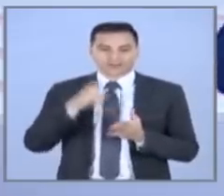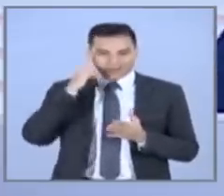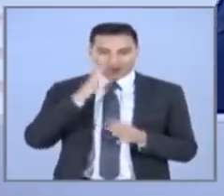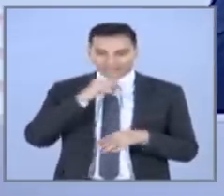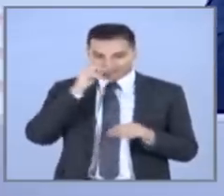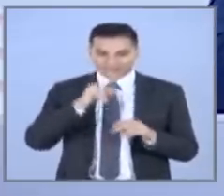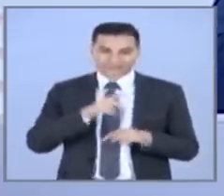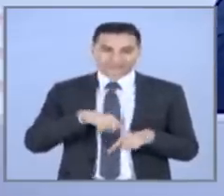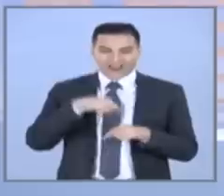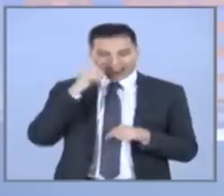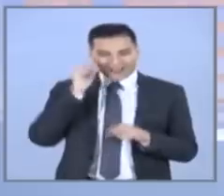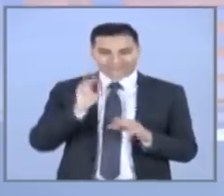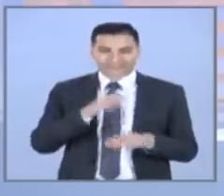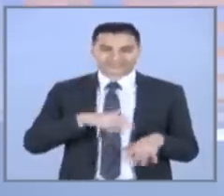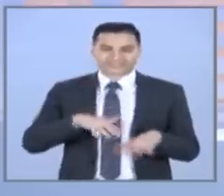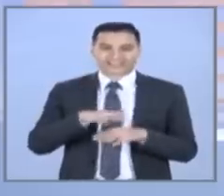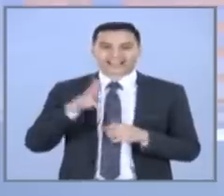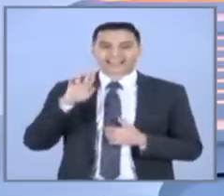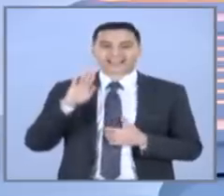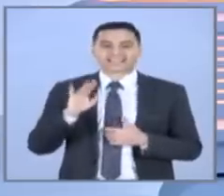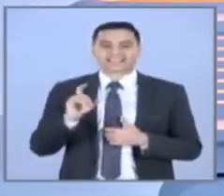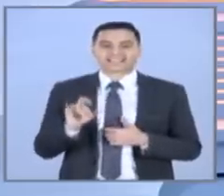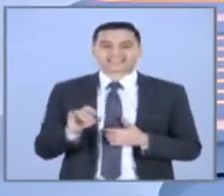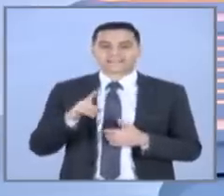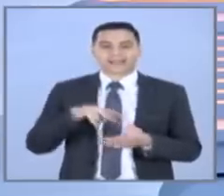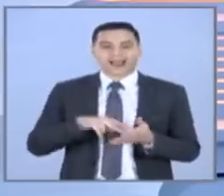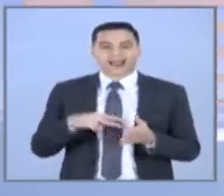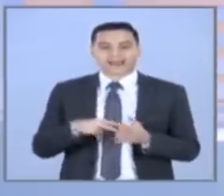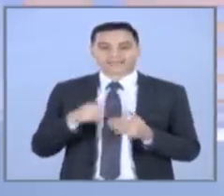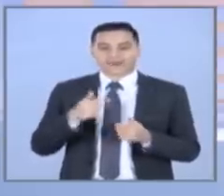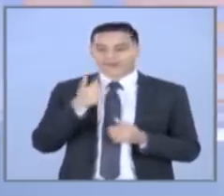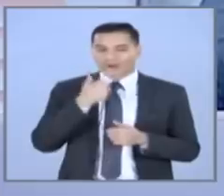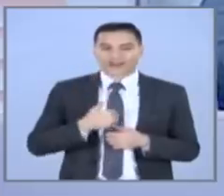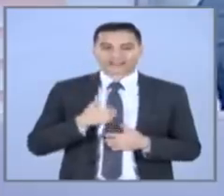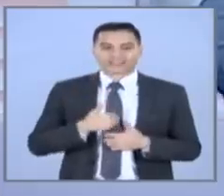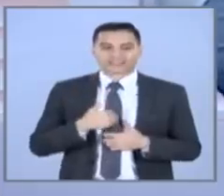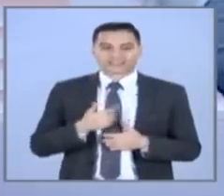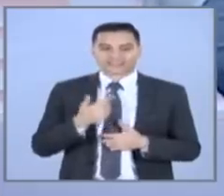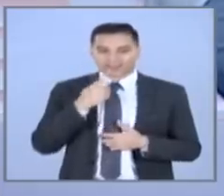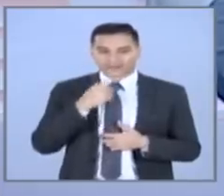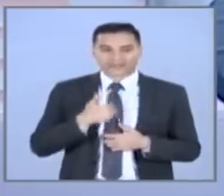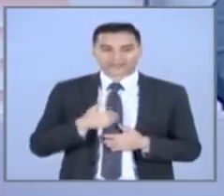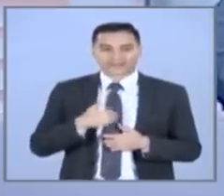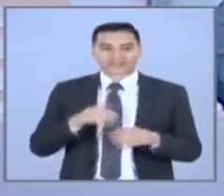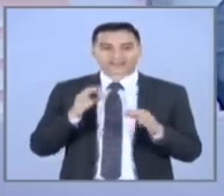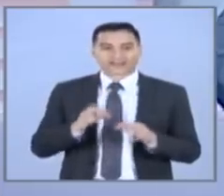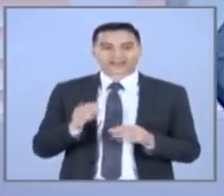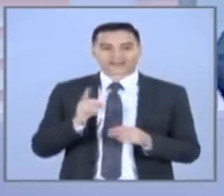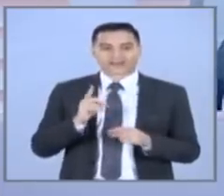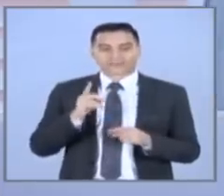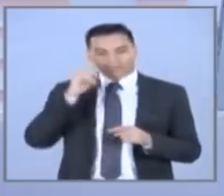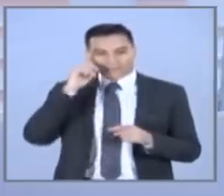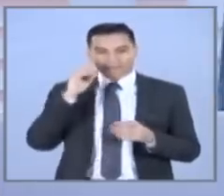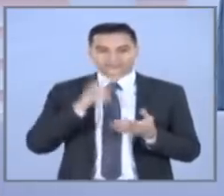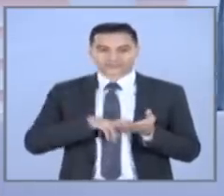خلاص اتعودت بقى. تسنيم أخبارك إيه؟ الحمد لله. إحكي لي إحساسك إيه؟ لا إحساس أكيد مش بالرهبة بتاعت المرة